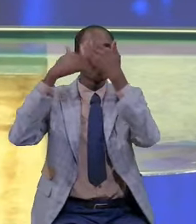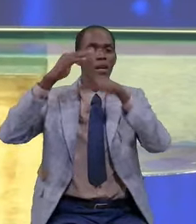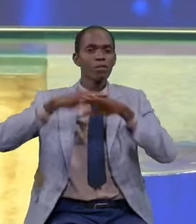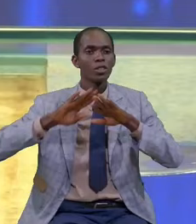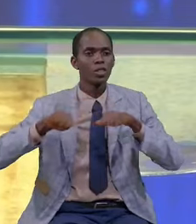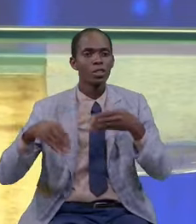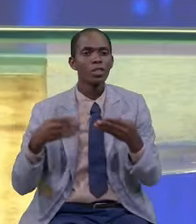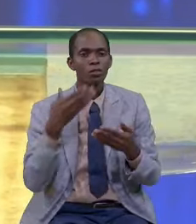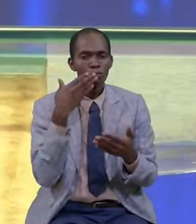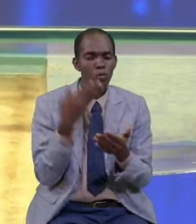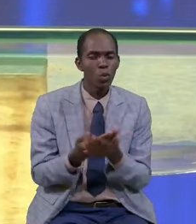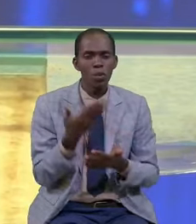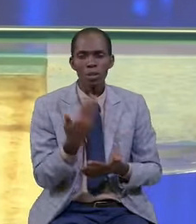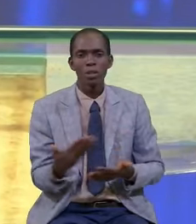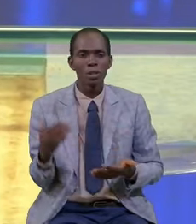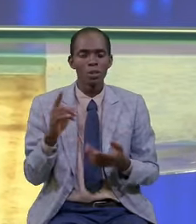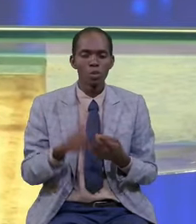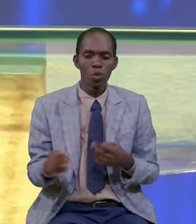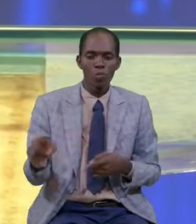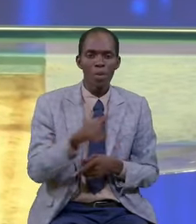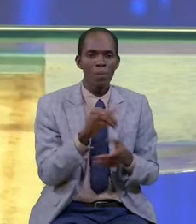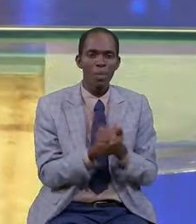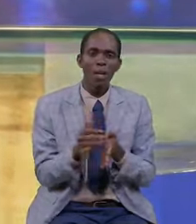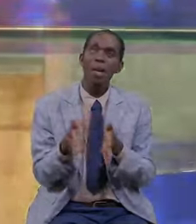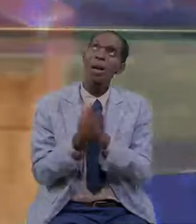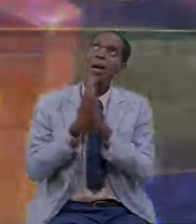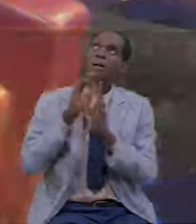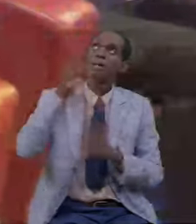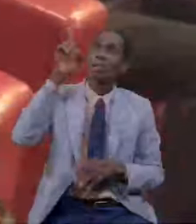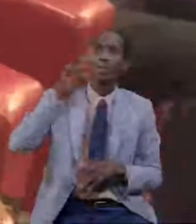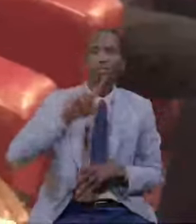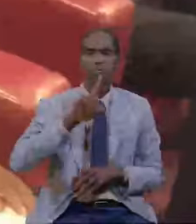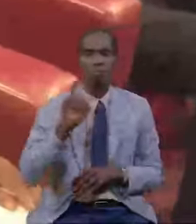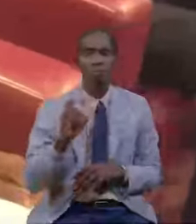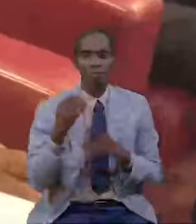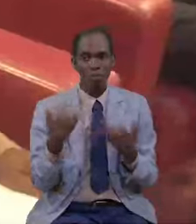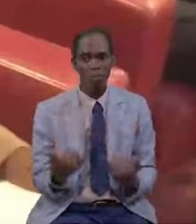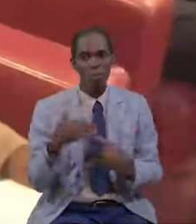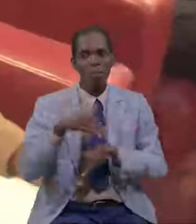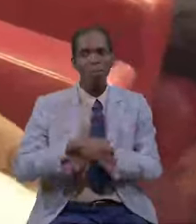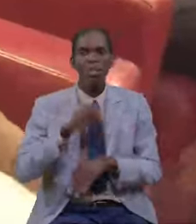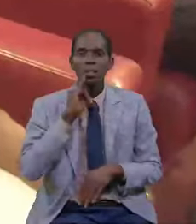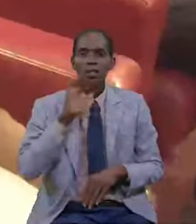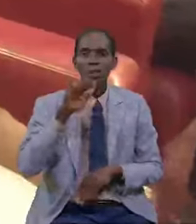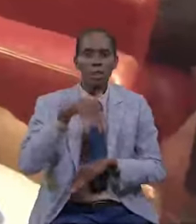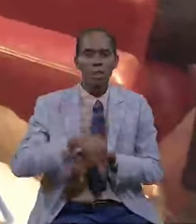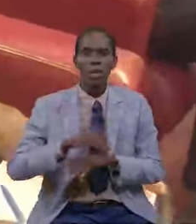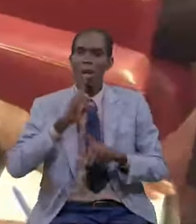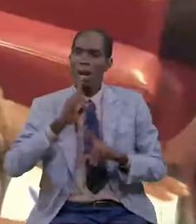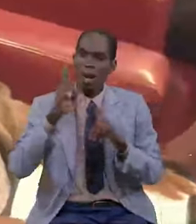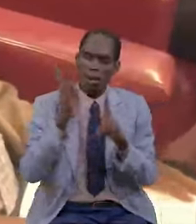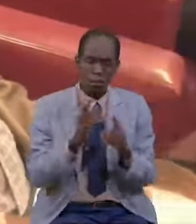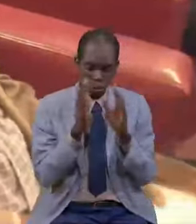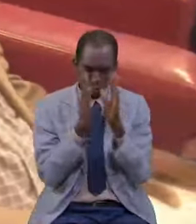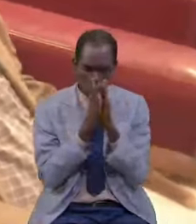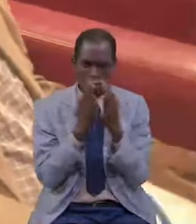bonnes choses à ceux qui les lui demandent. Ce soir, c'est la soirée là pour vous. Vos prières seront exaucées ce